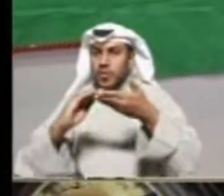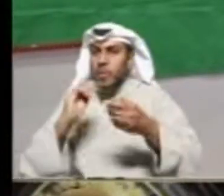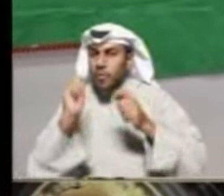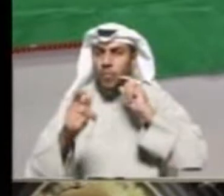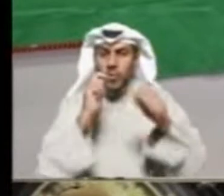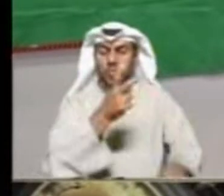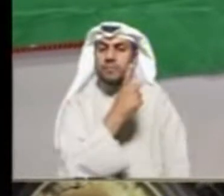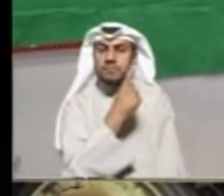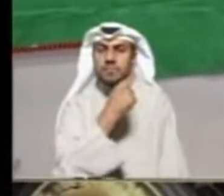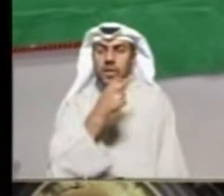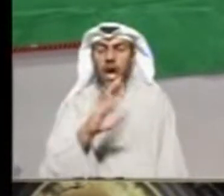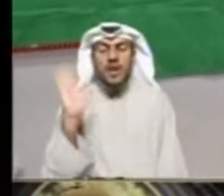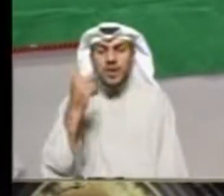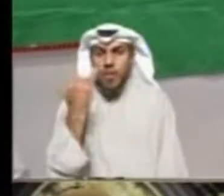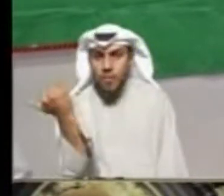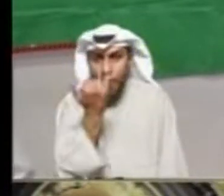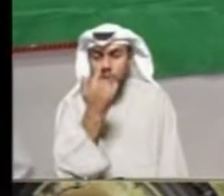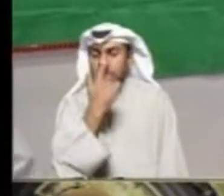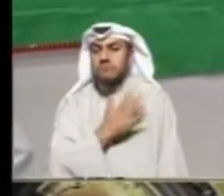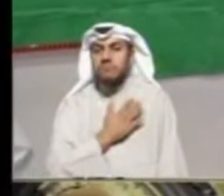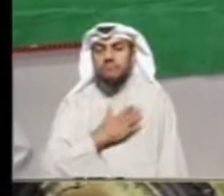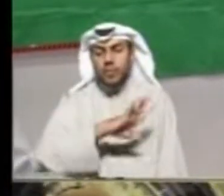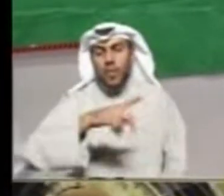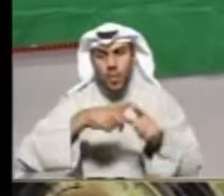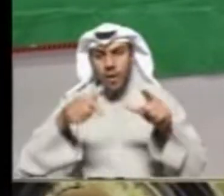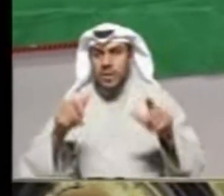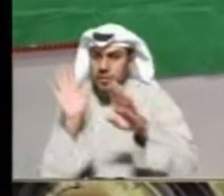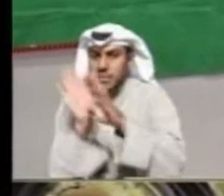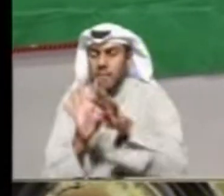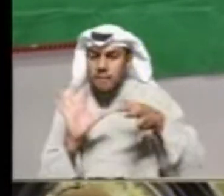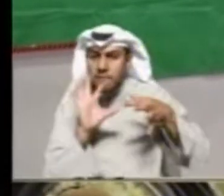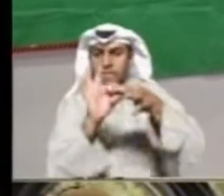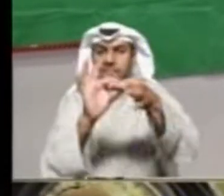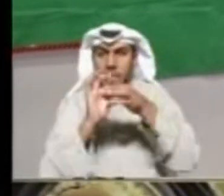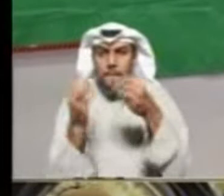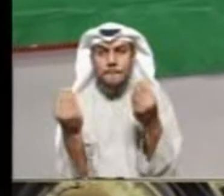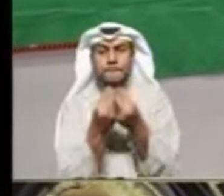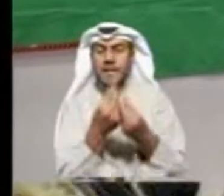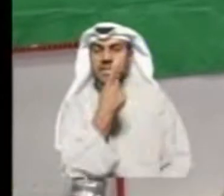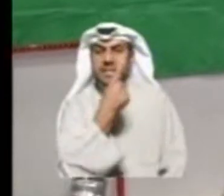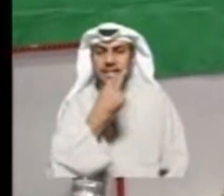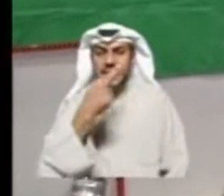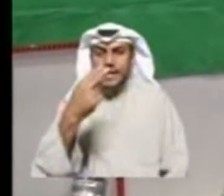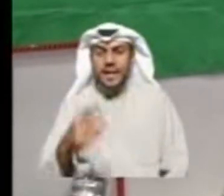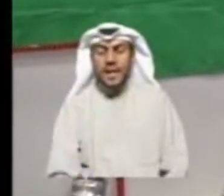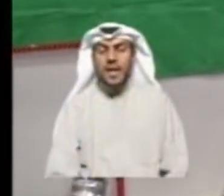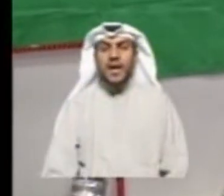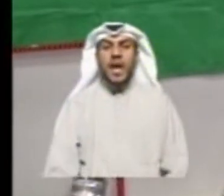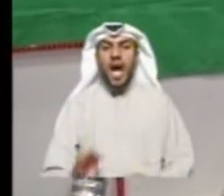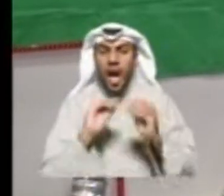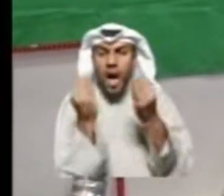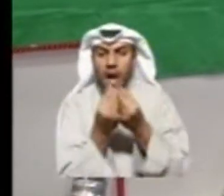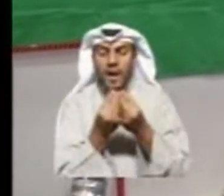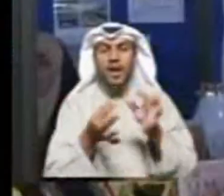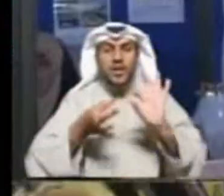إلى دعم ومساعدة. وهذه الاجتماعات دائما تأتي للتنسيق ما بين هذه الجمعيات والهيئات